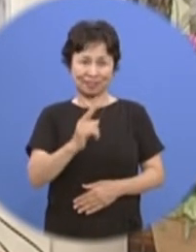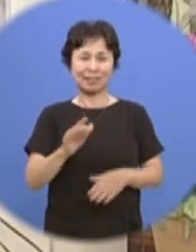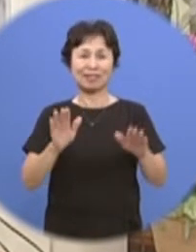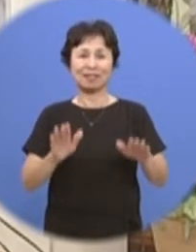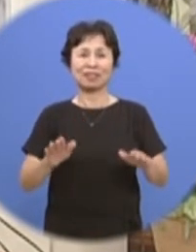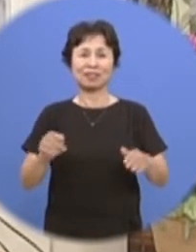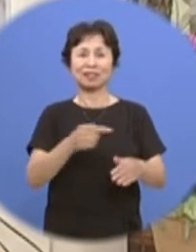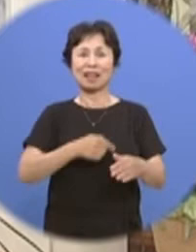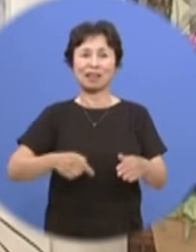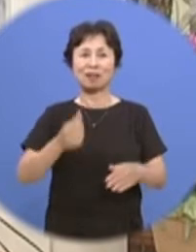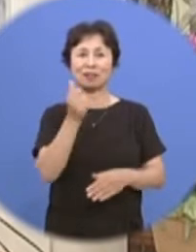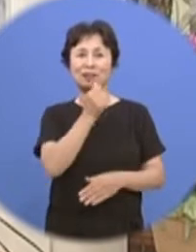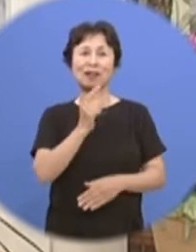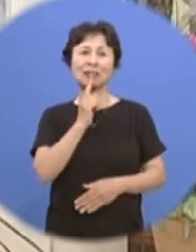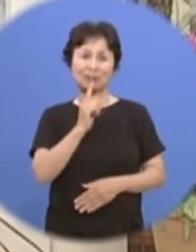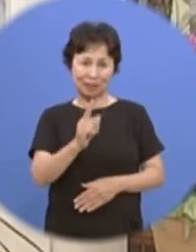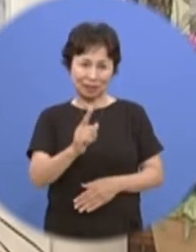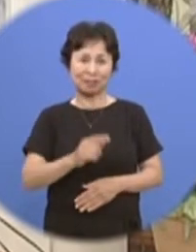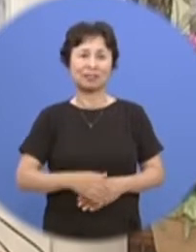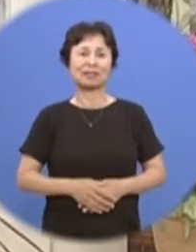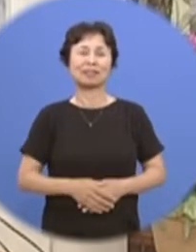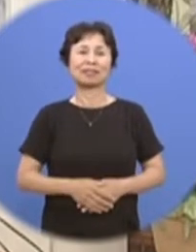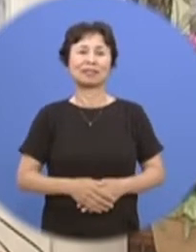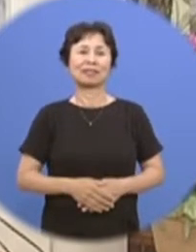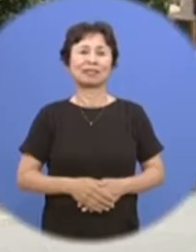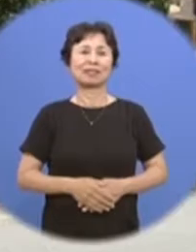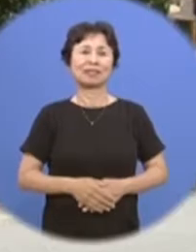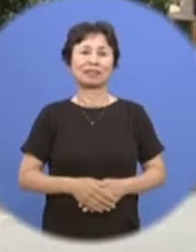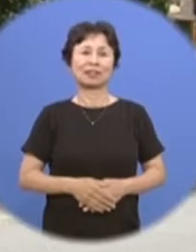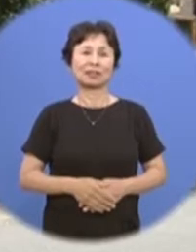の特集をご紹介しましょう。